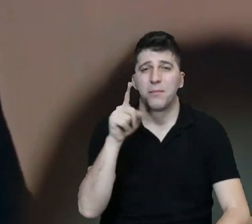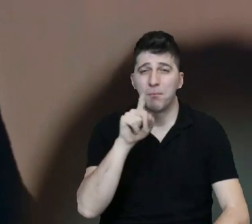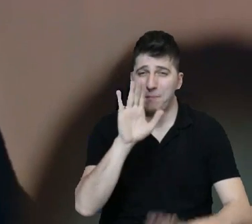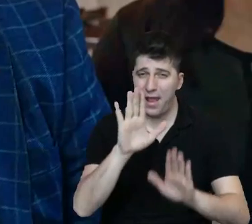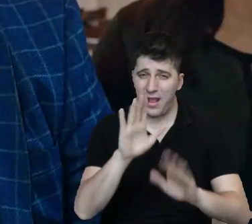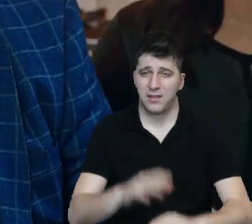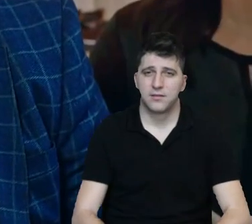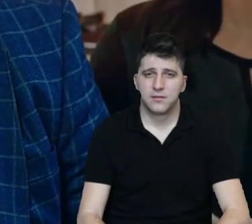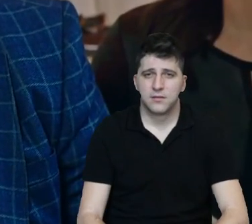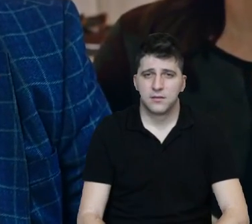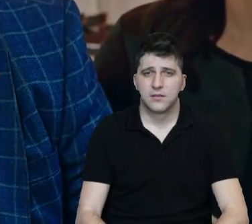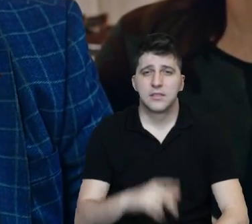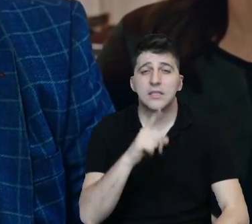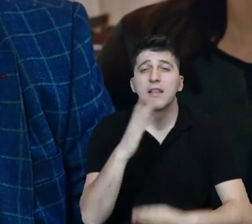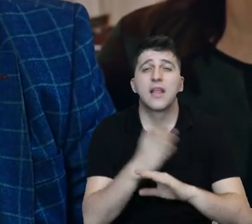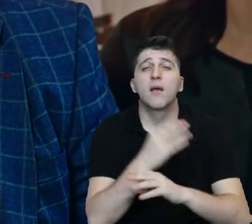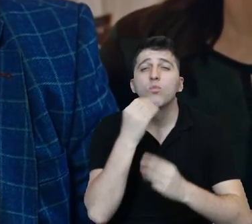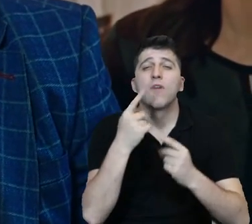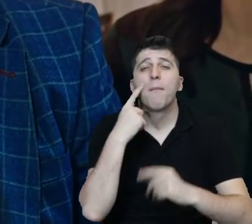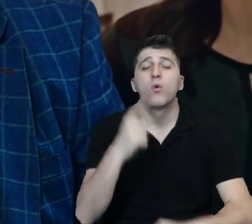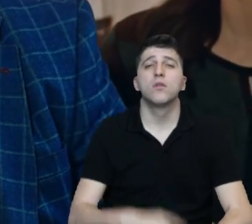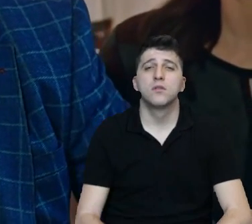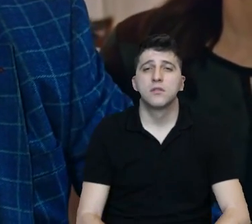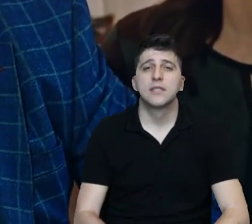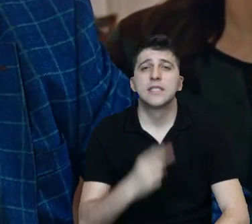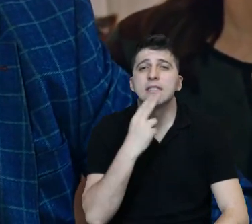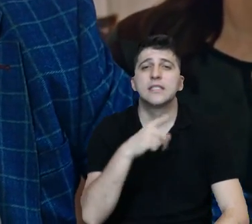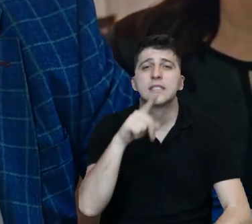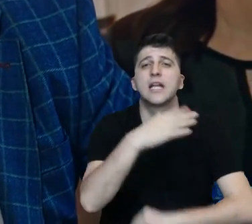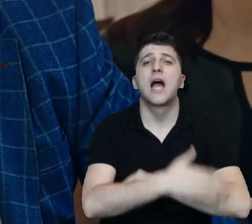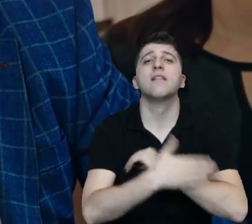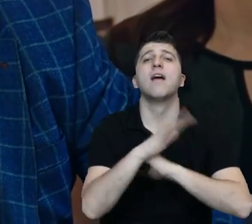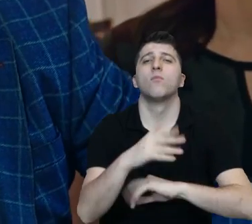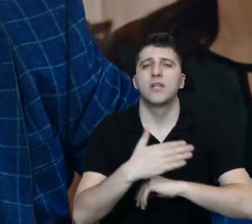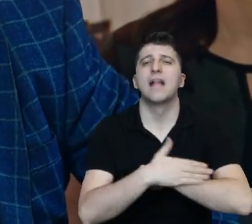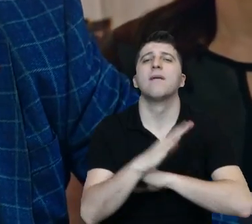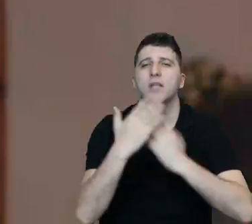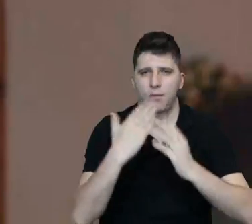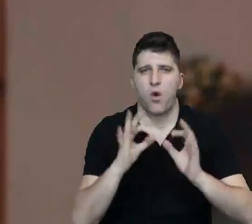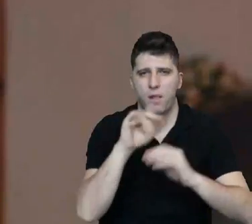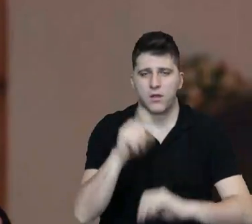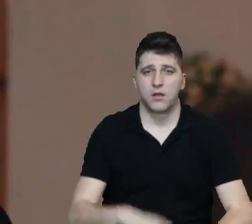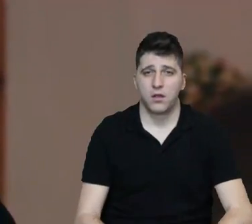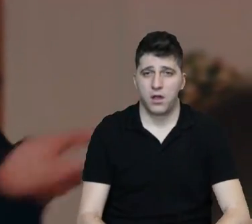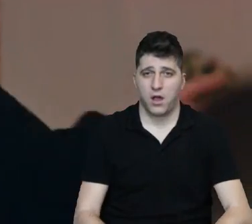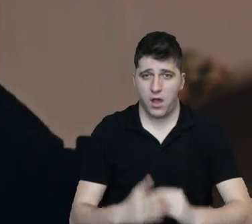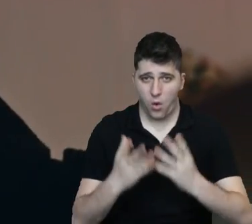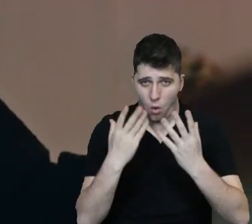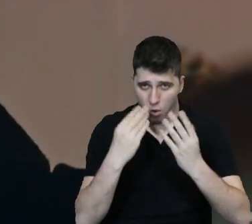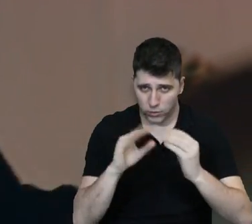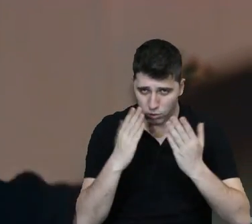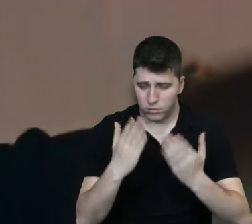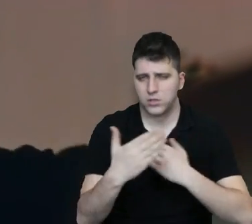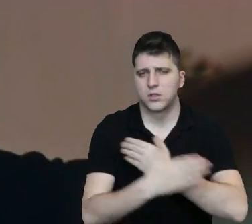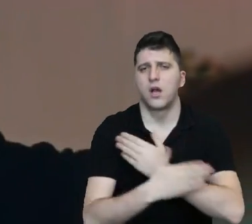dakika. Sen niye bakıyorsun mutfağa? He? Kızlar sana yardımcı olmuyor mu? Olmuyorlar değil mi? Öyle mi? Aa, olmaz